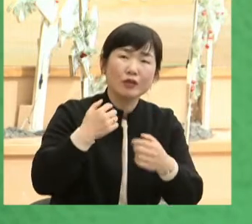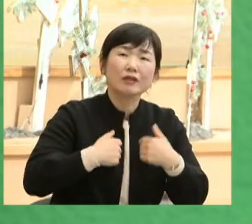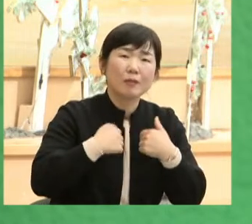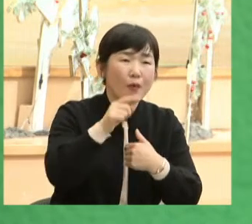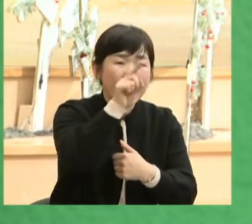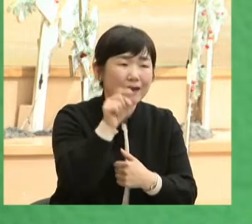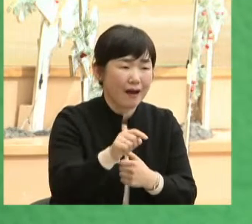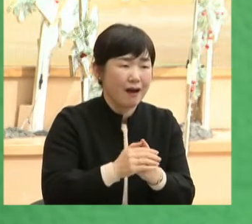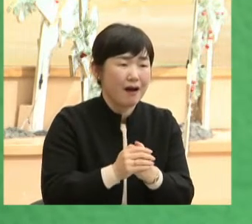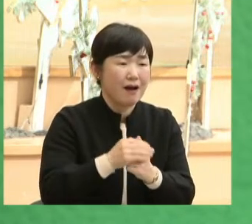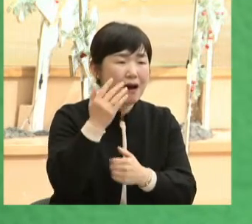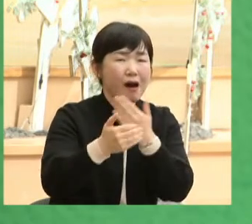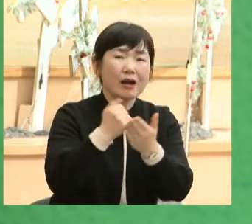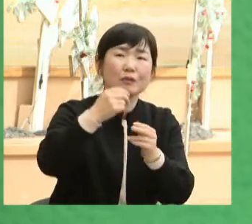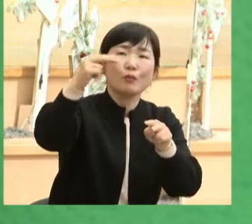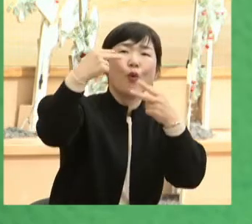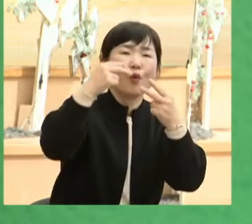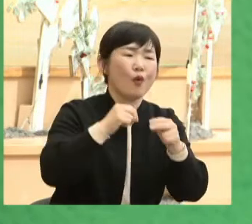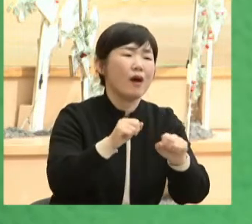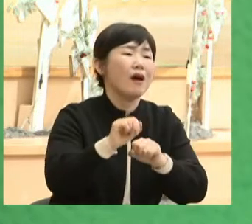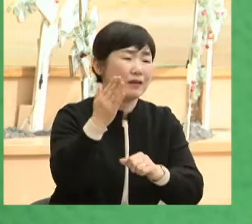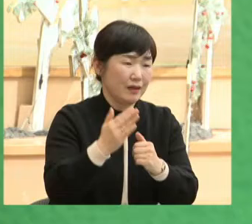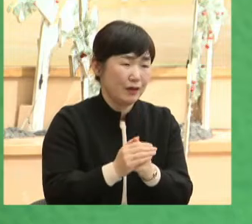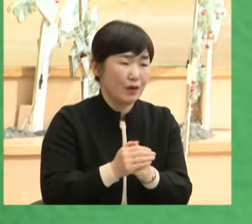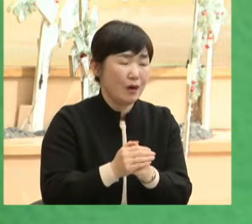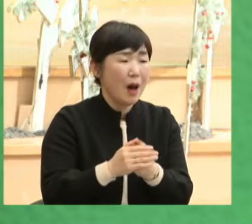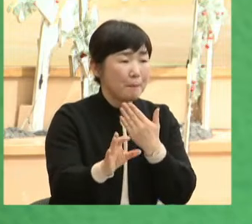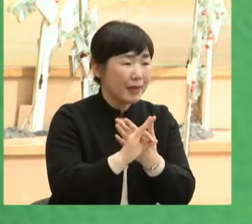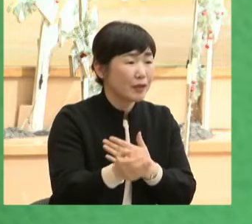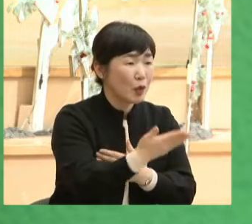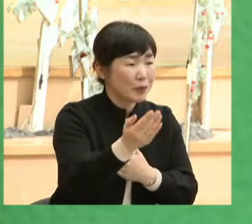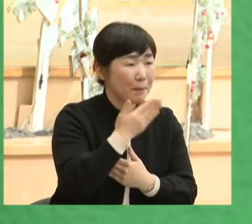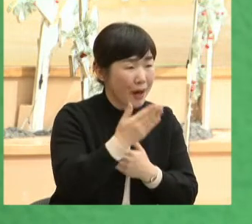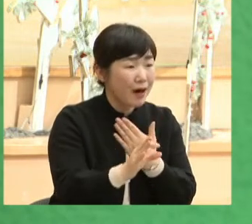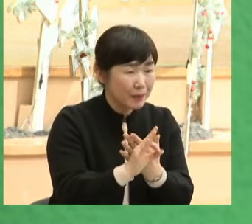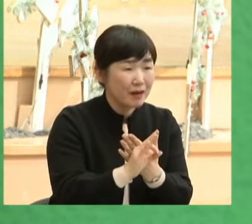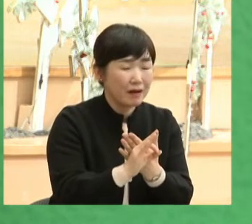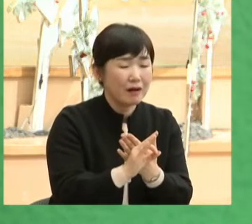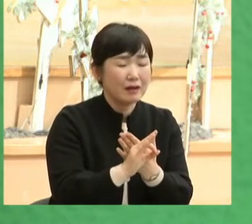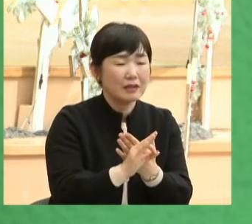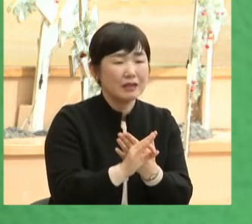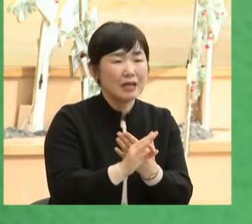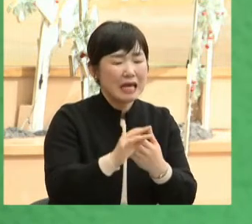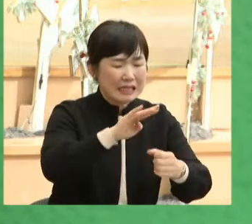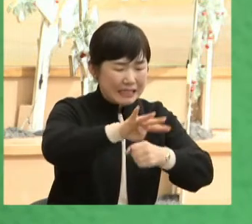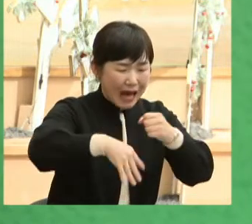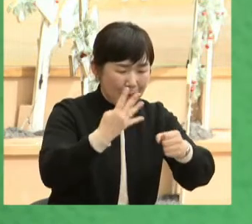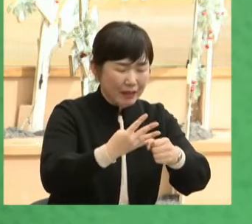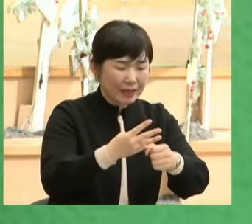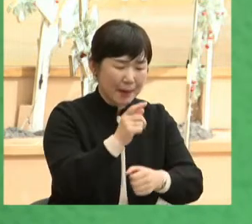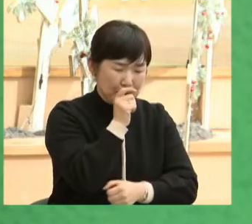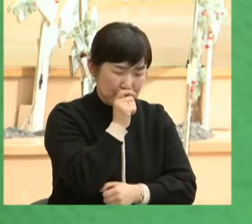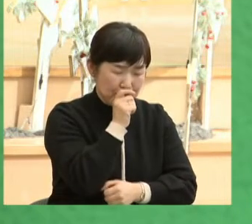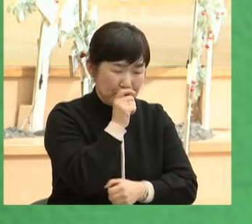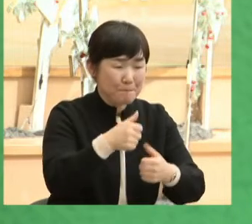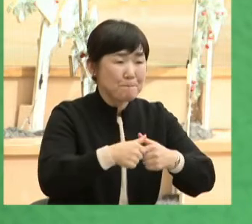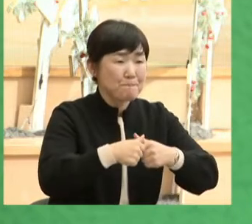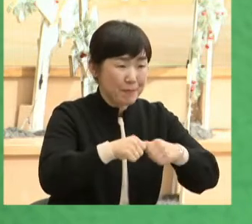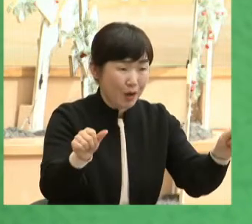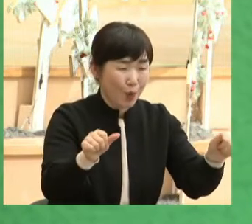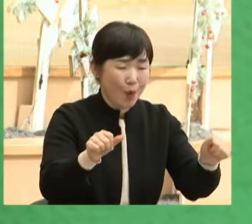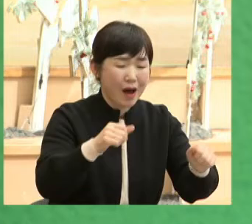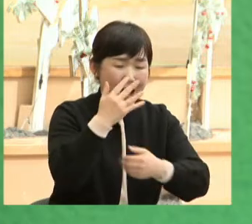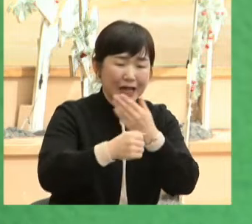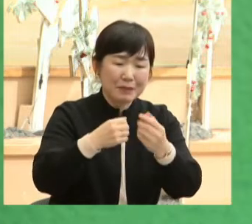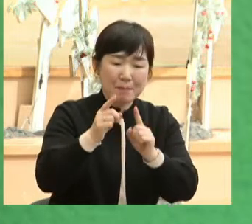거지요 여러분이 해낼 수 있으면 400년간 아무개 침묵을 깨고